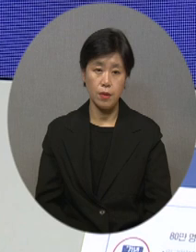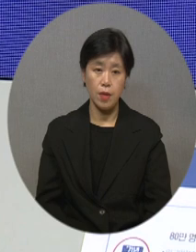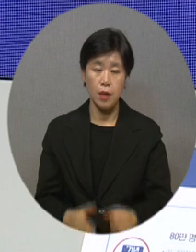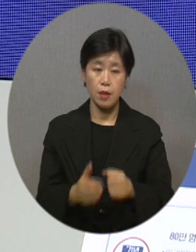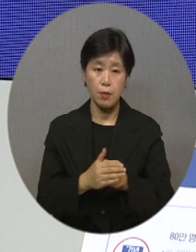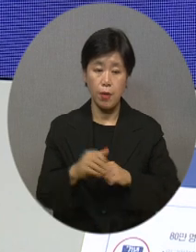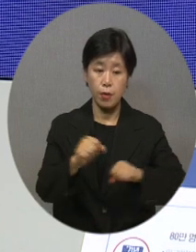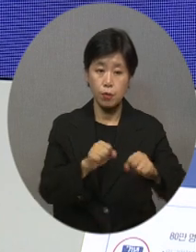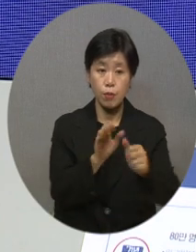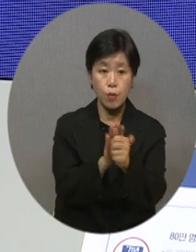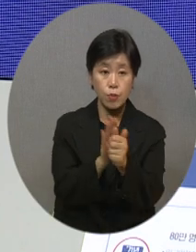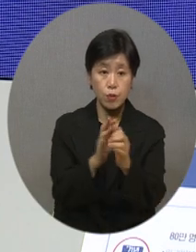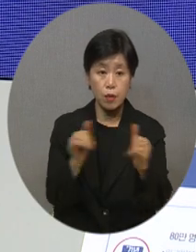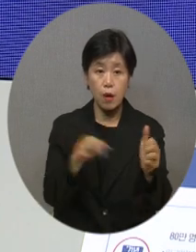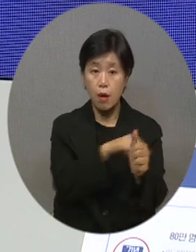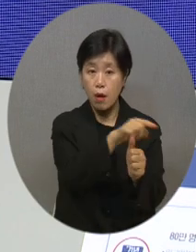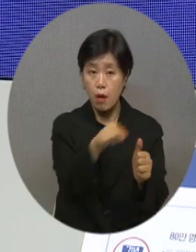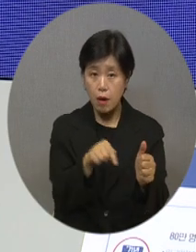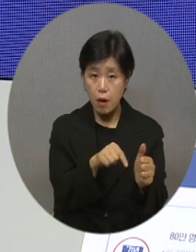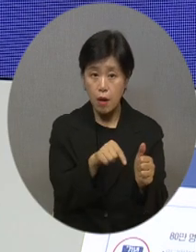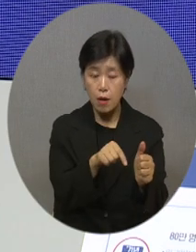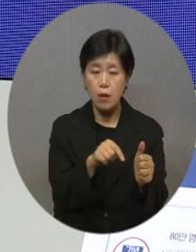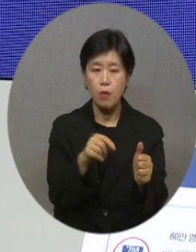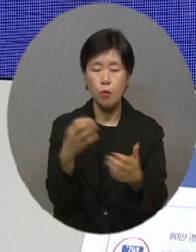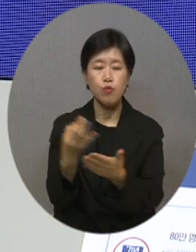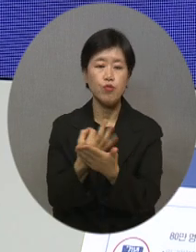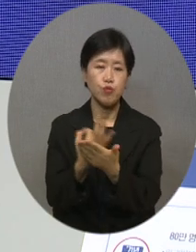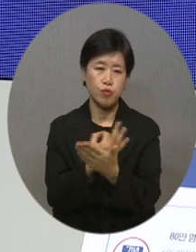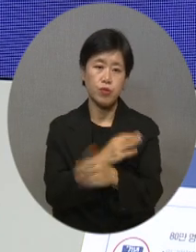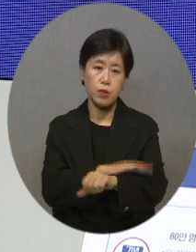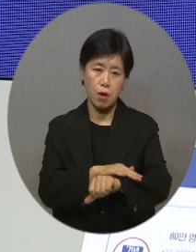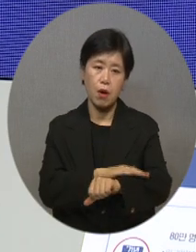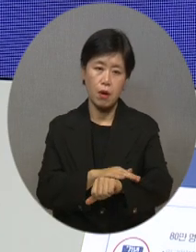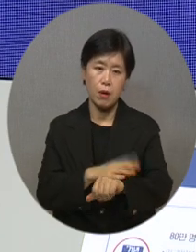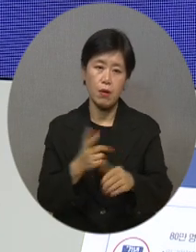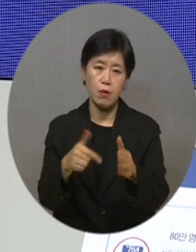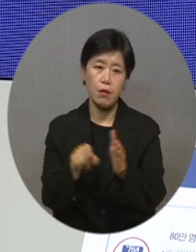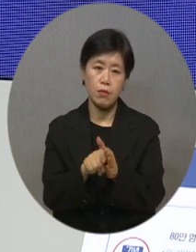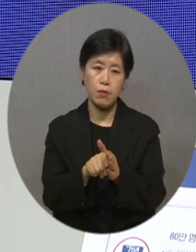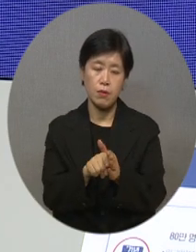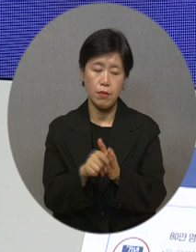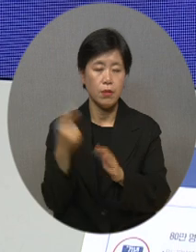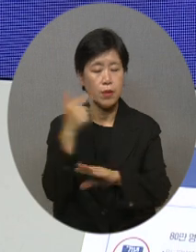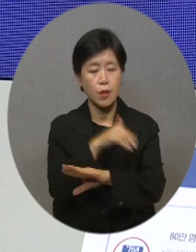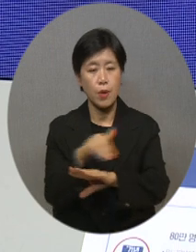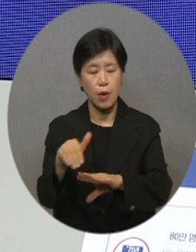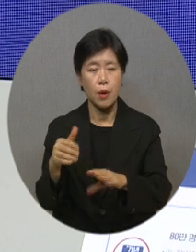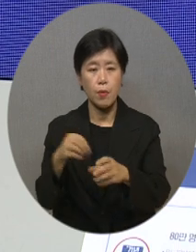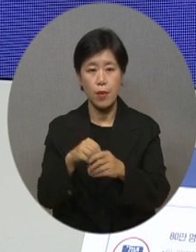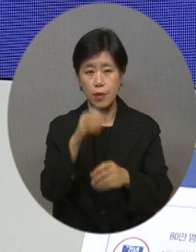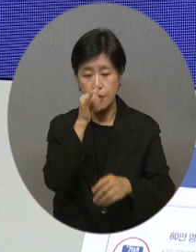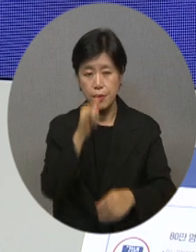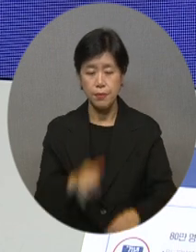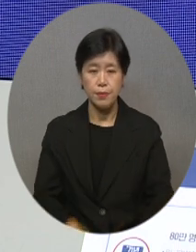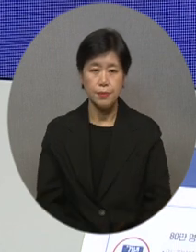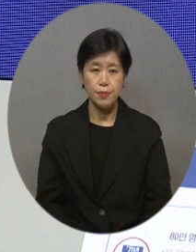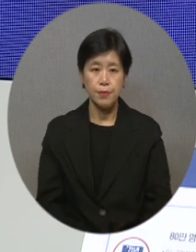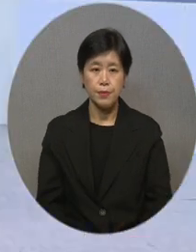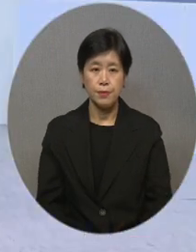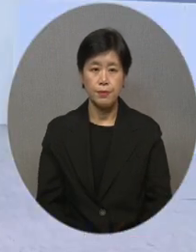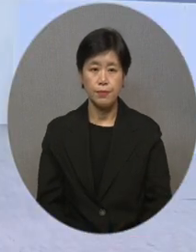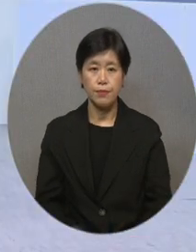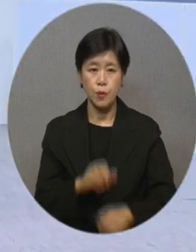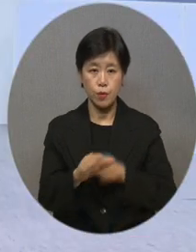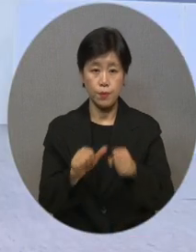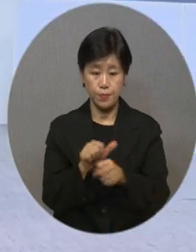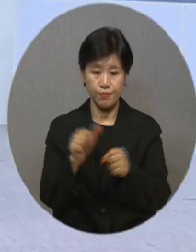해주신 분들도 어느 정도 정당한 이 대가를 받고 할 수 있는 그런 것도 같이 좀 늘려가도록 그렇게 하겠습니다. 저희가